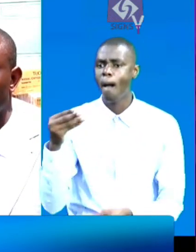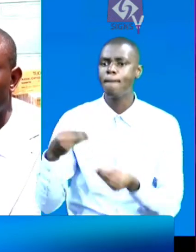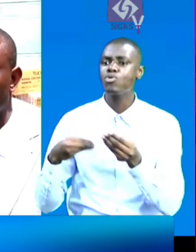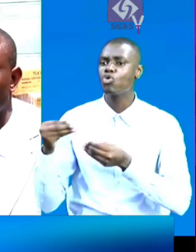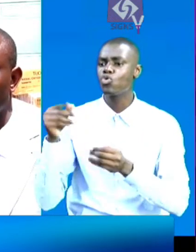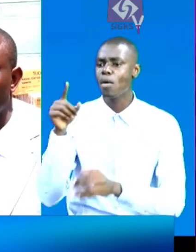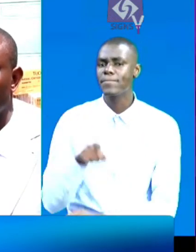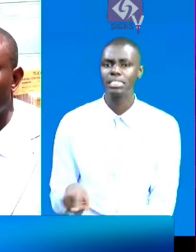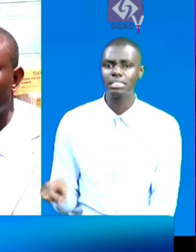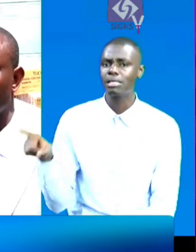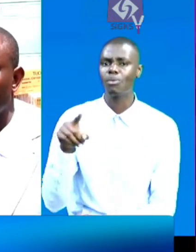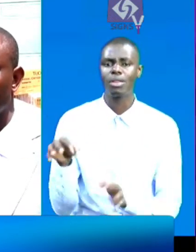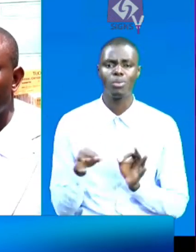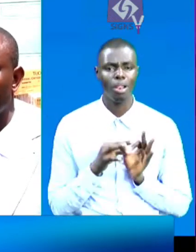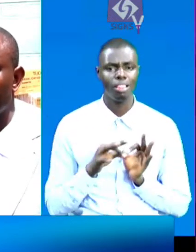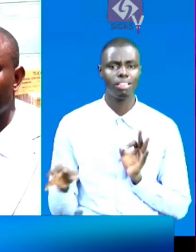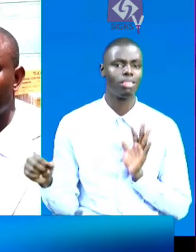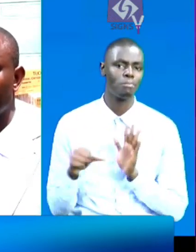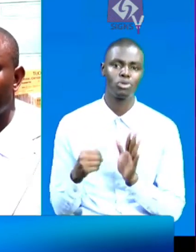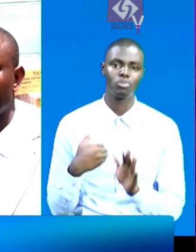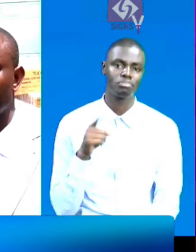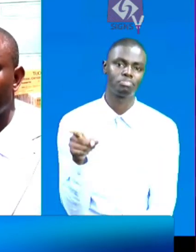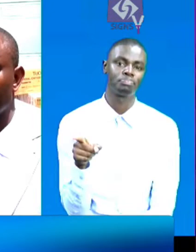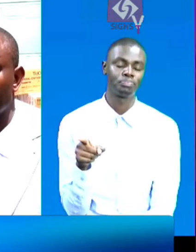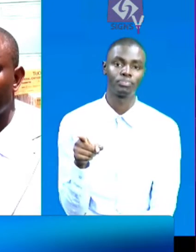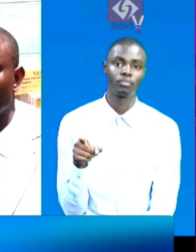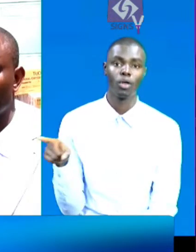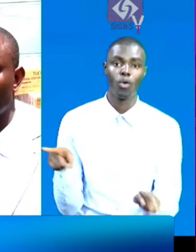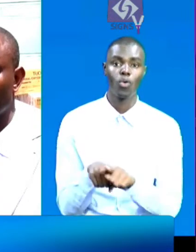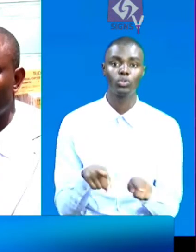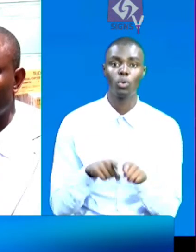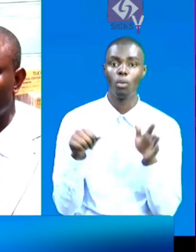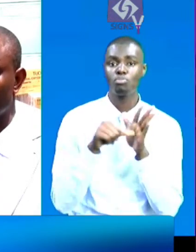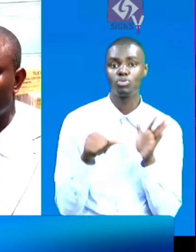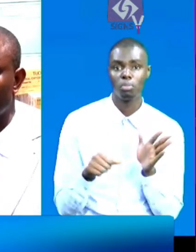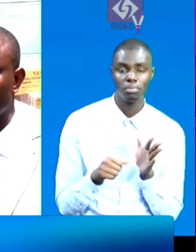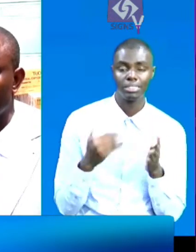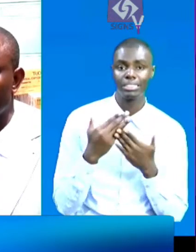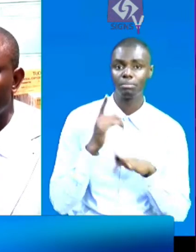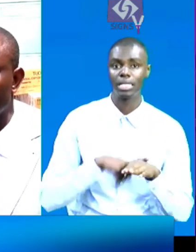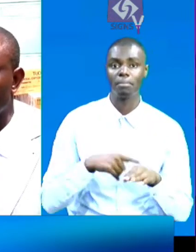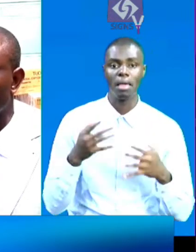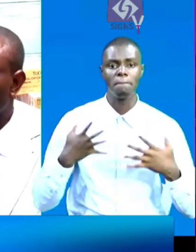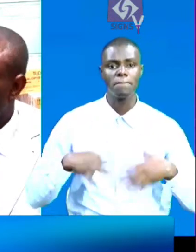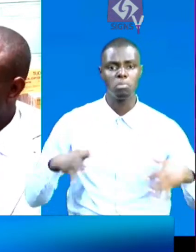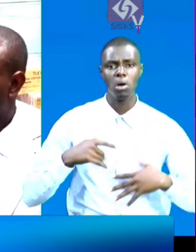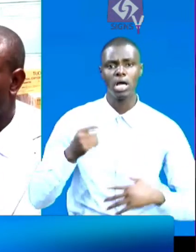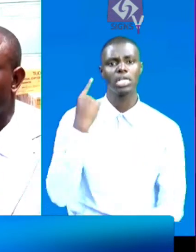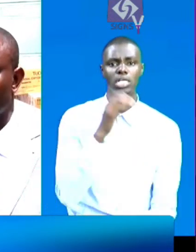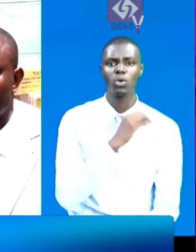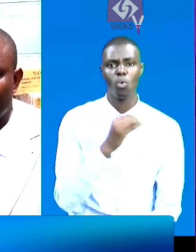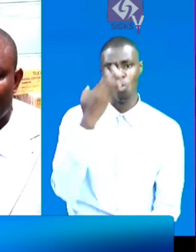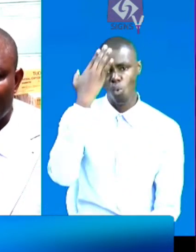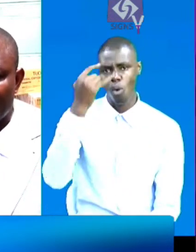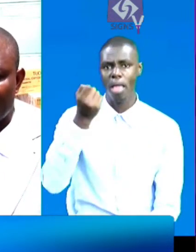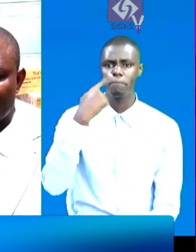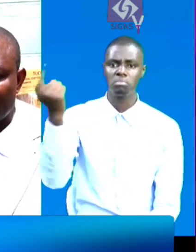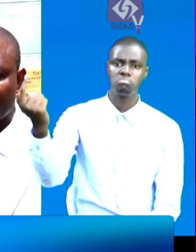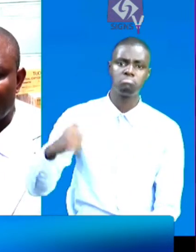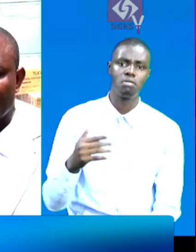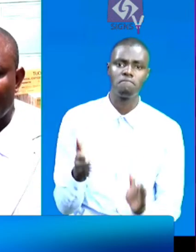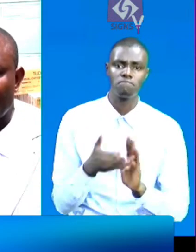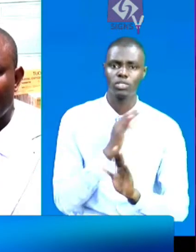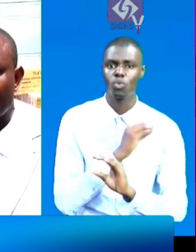cycle ndio ndio ifike hapa inakuwa iko na shinda kidogo, na pia kumekuwa na matatizo. Unakuta saa nyingine wananchi hawezi elewa kwa nini mandawa ifiki haraka